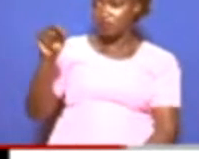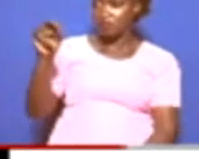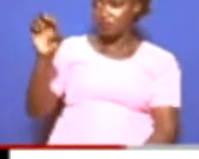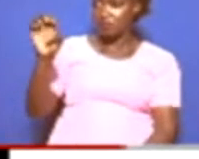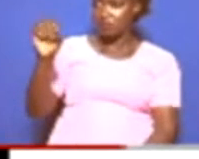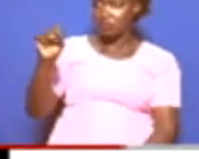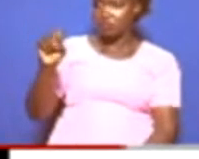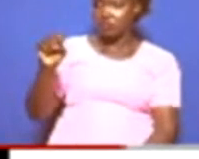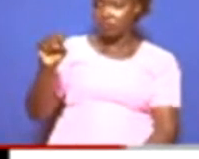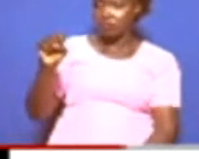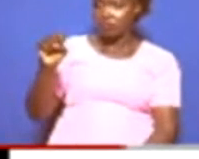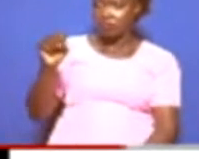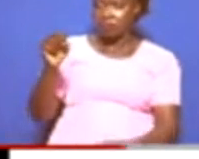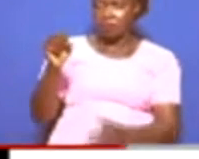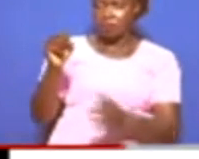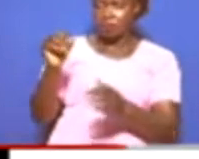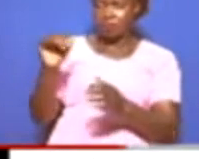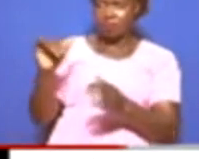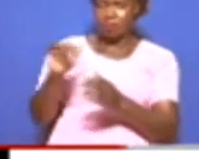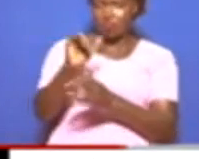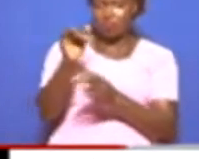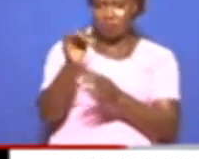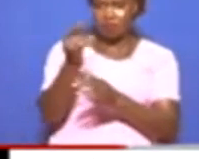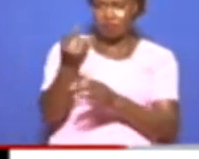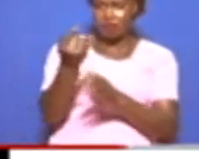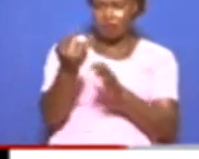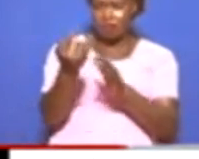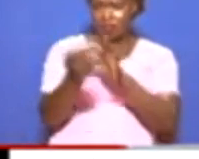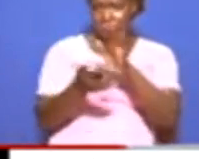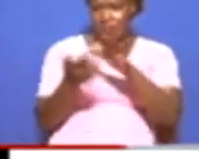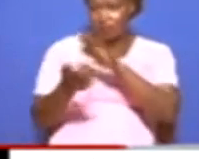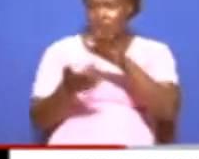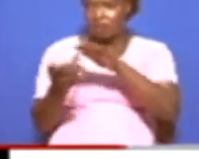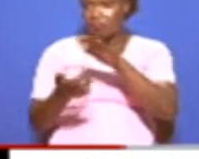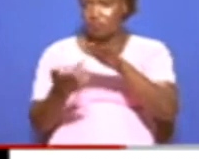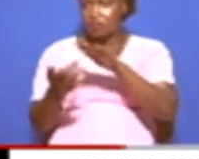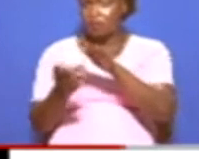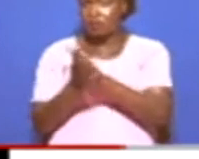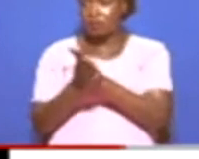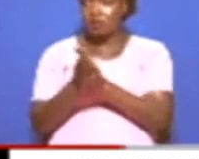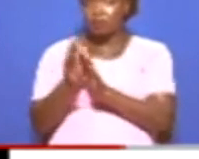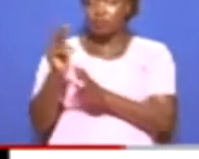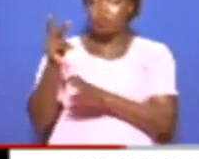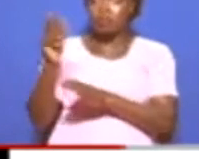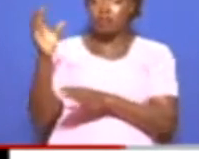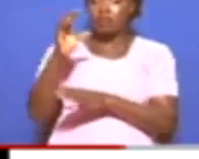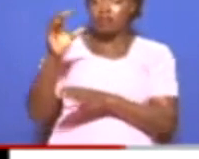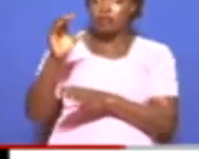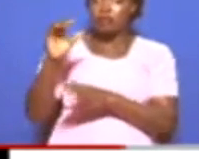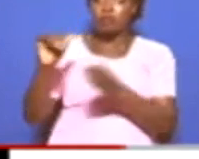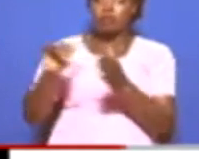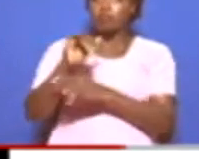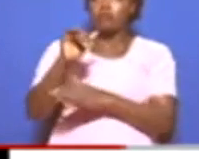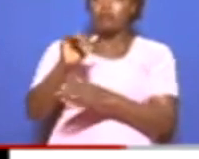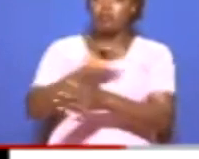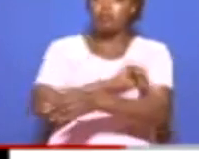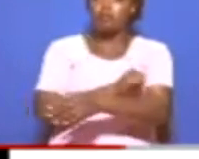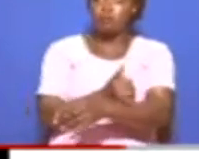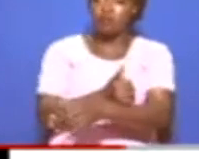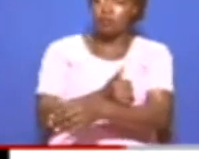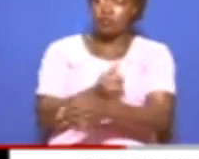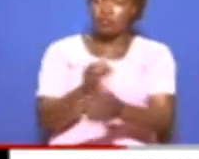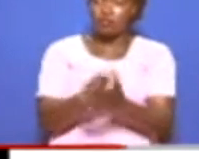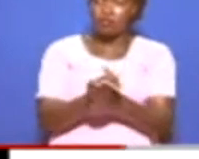na ndege. Regulations zote zinatoka katika idara inaitwa Kenya Civil Aviation Authority, na